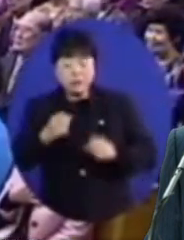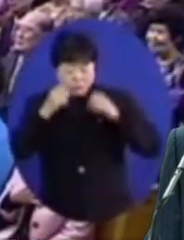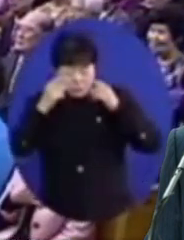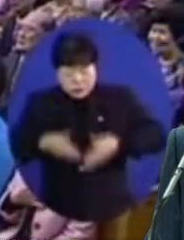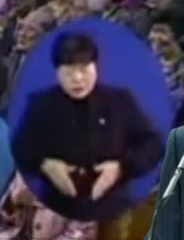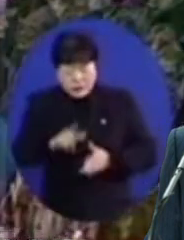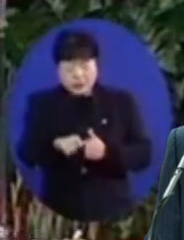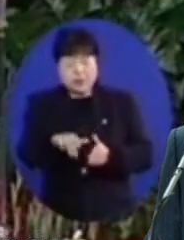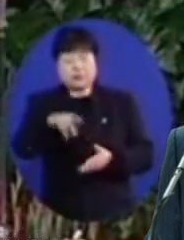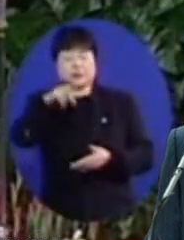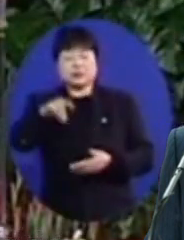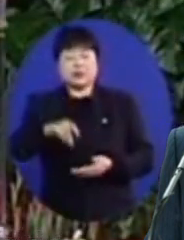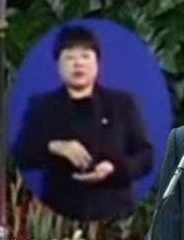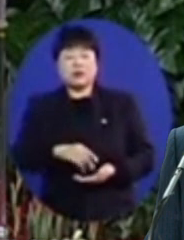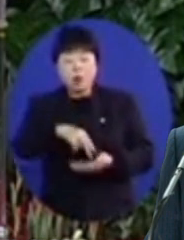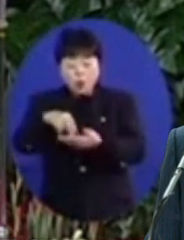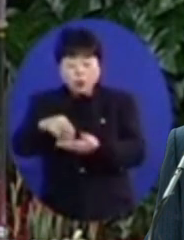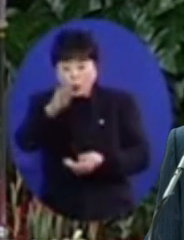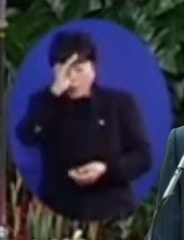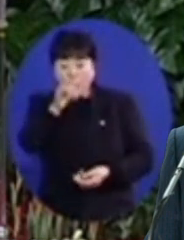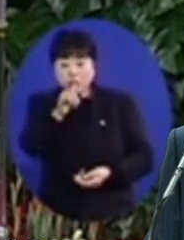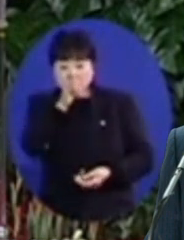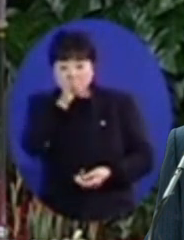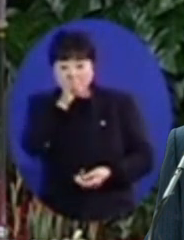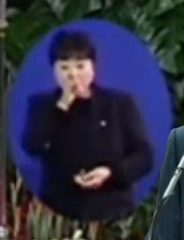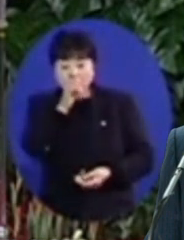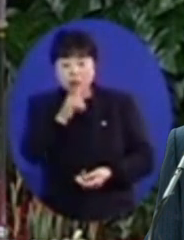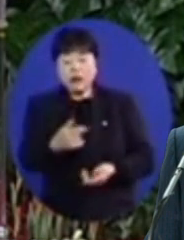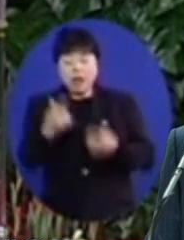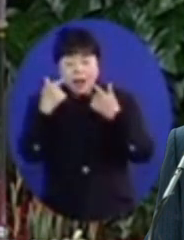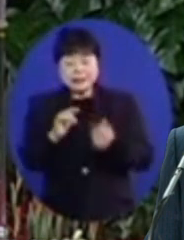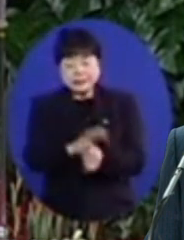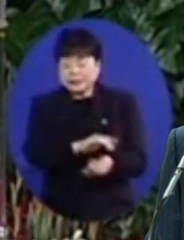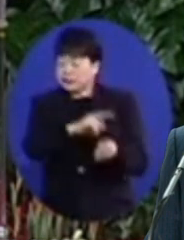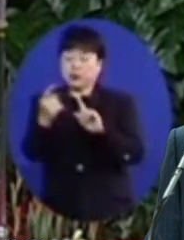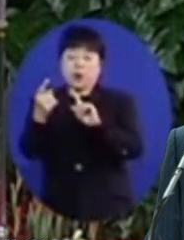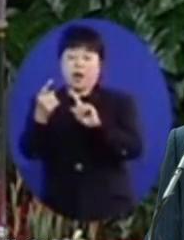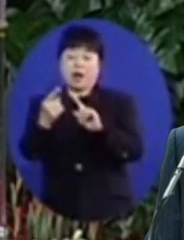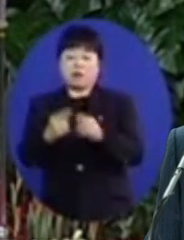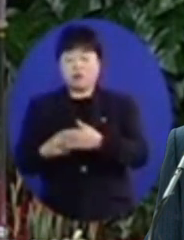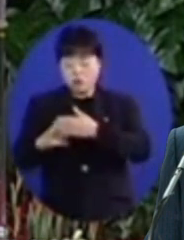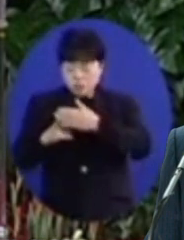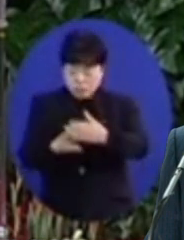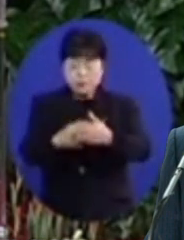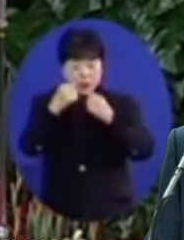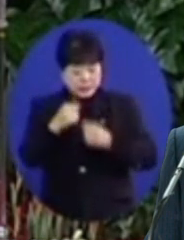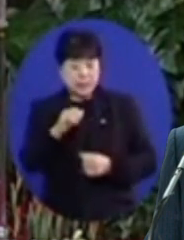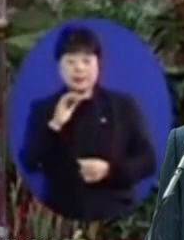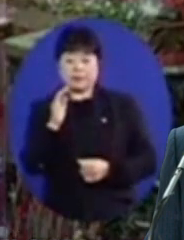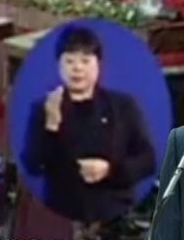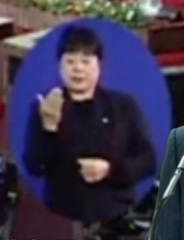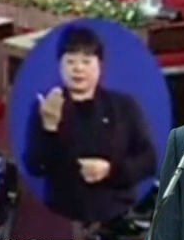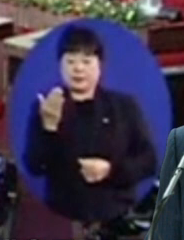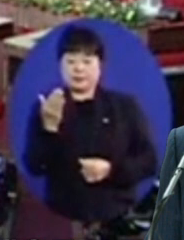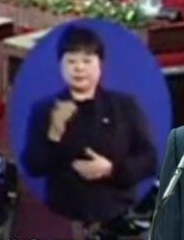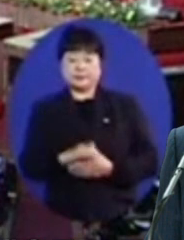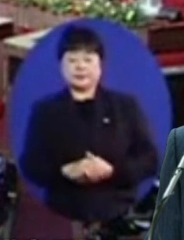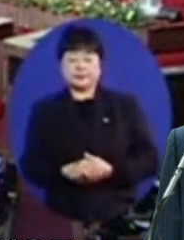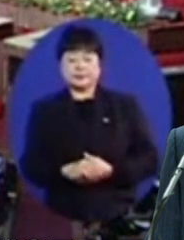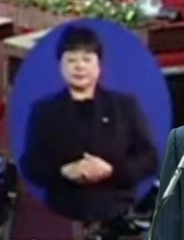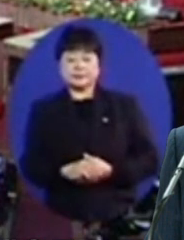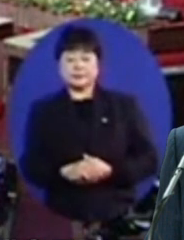때부터 고독의 병을 갖고 태어났습니다 우리는이를 항상 치료하고 극복하며 살아야만 하는 것입니다